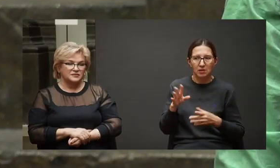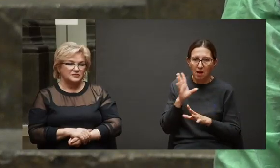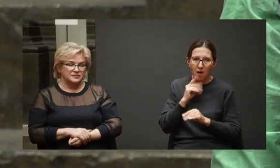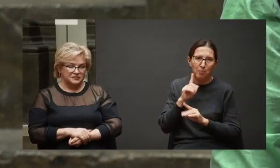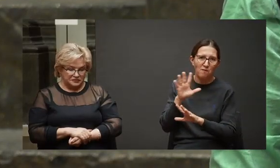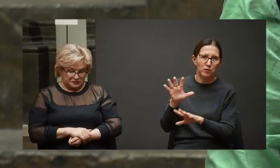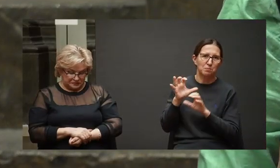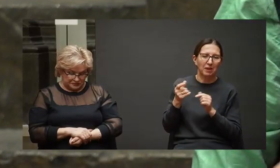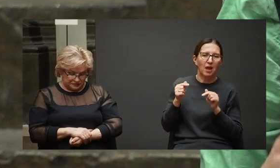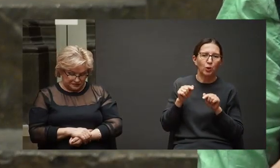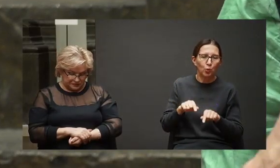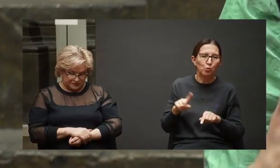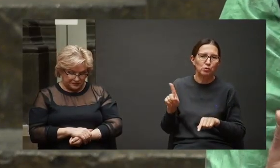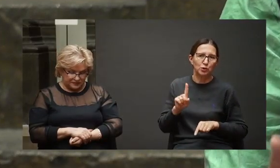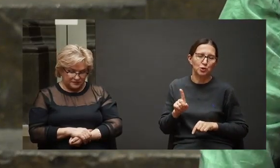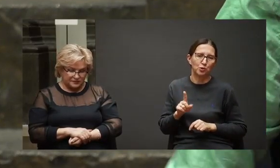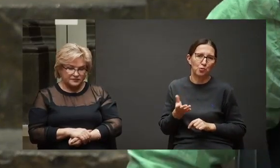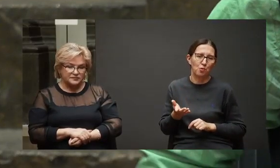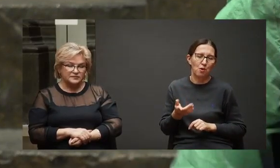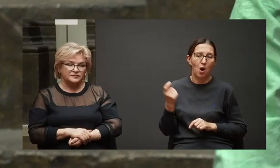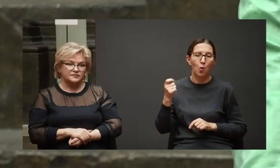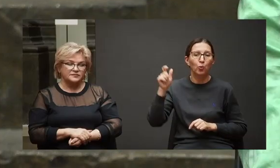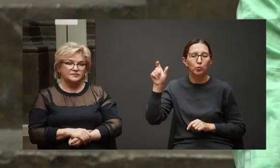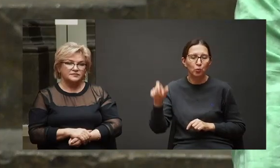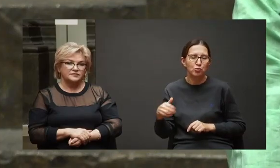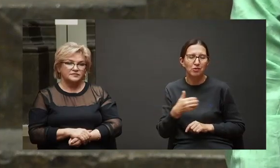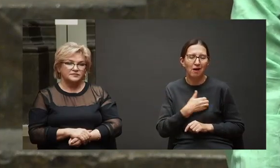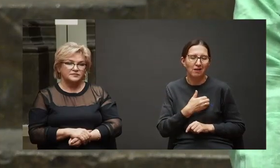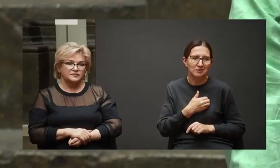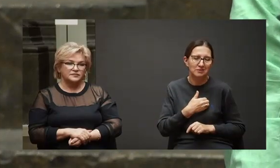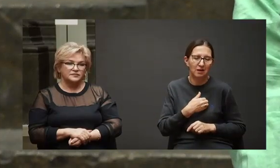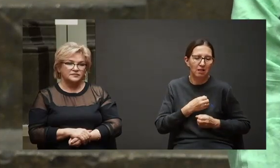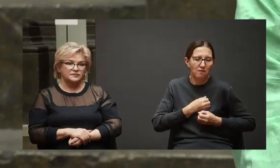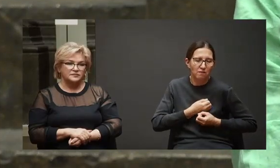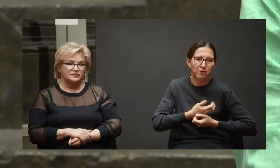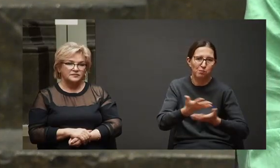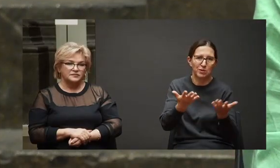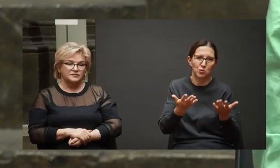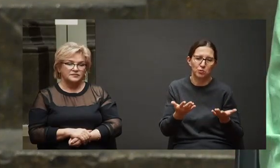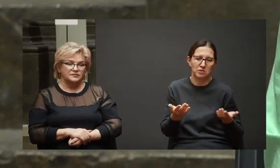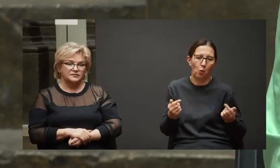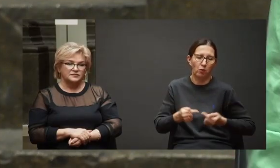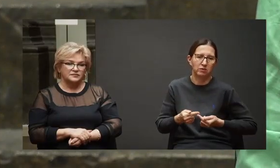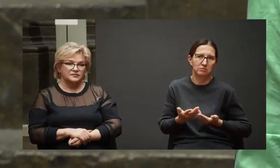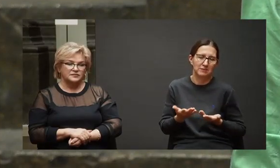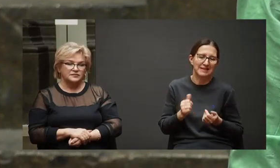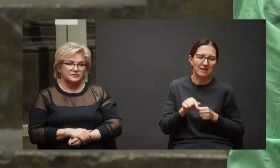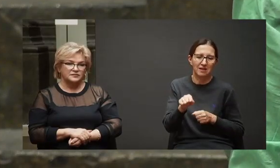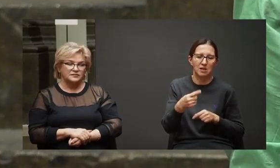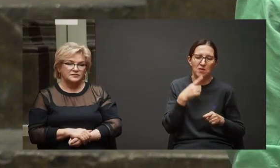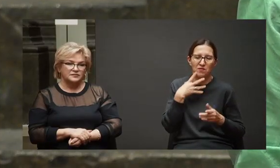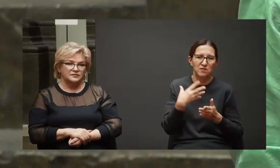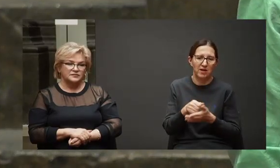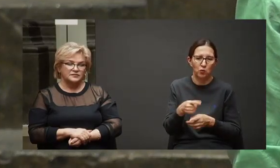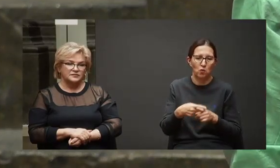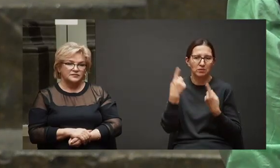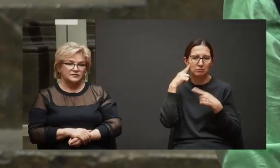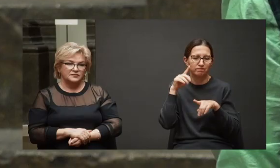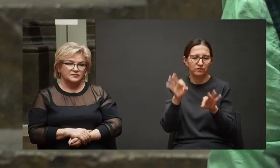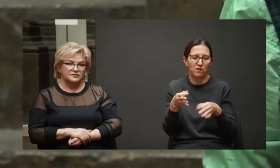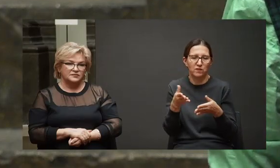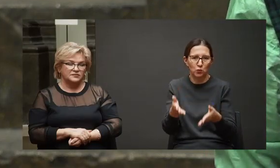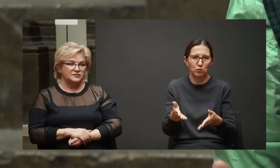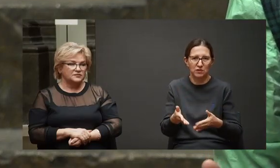смог воспринять то, что художник хотел выплеснуть вот конкретно в этом произведении